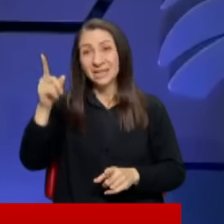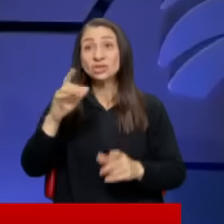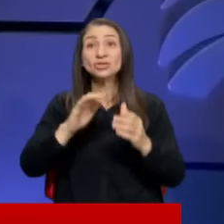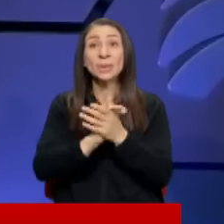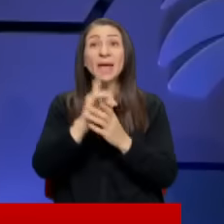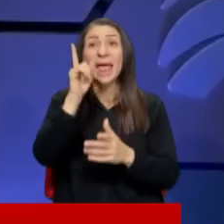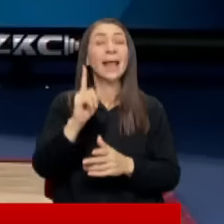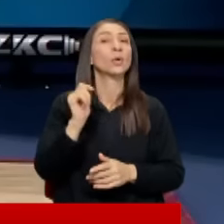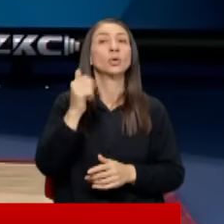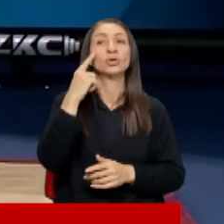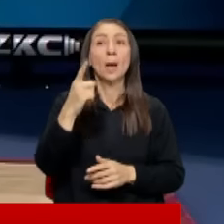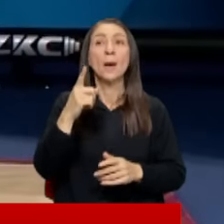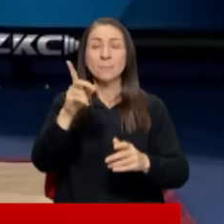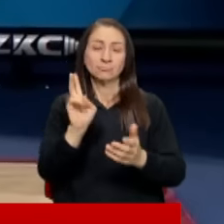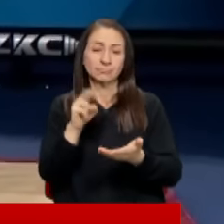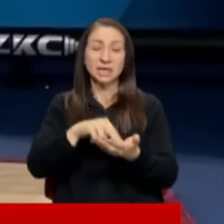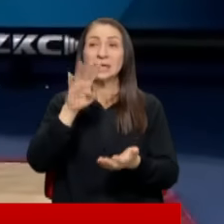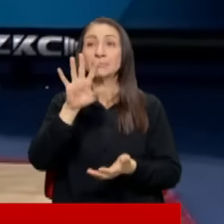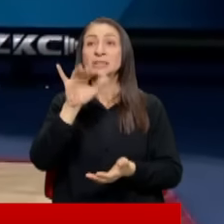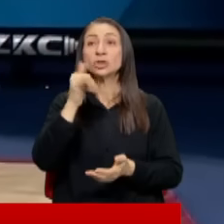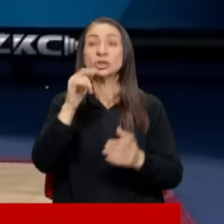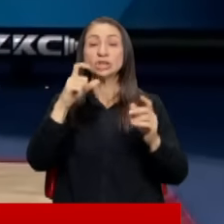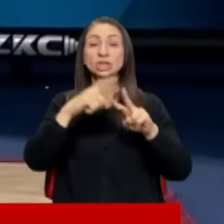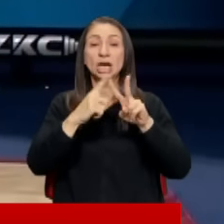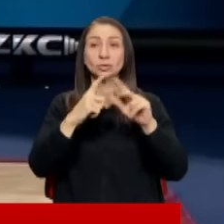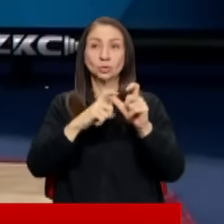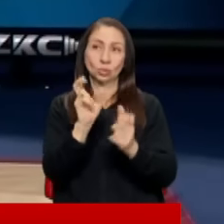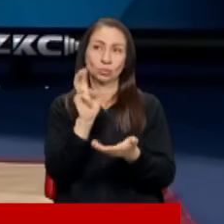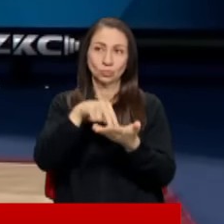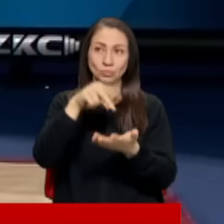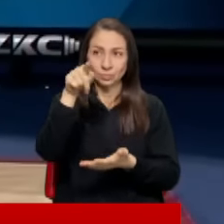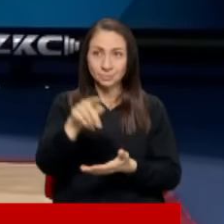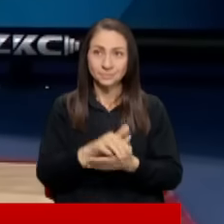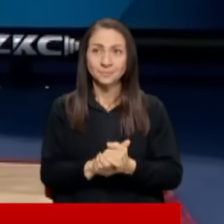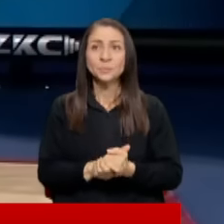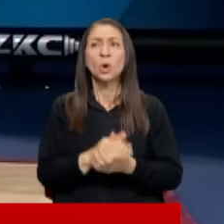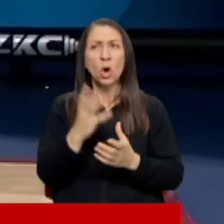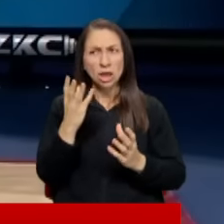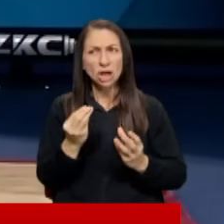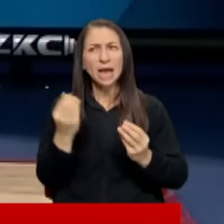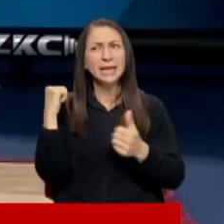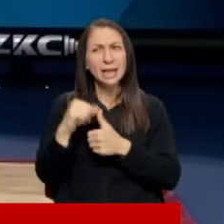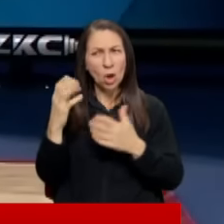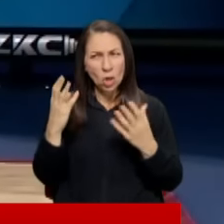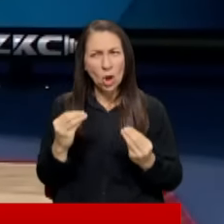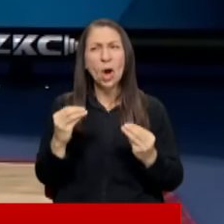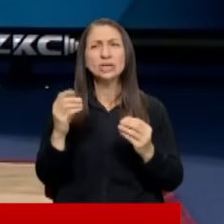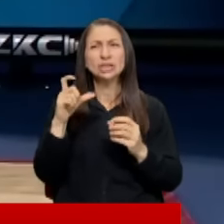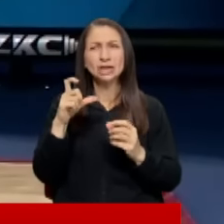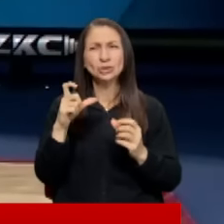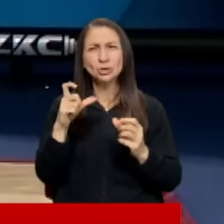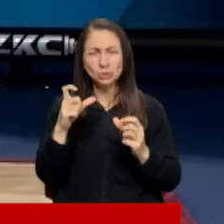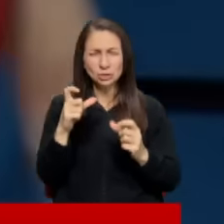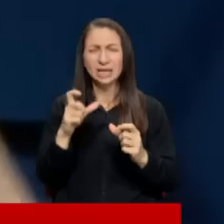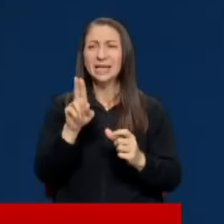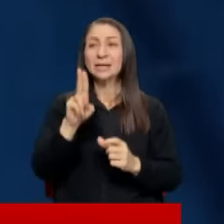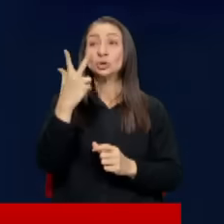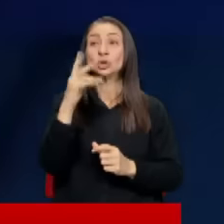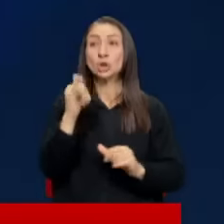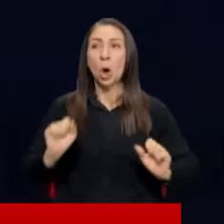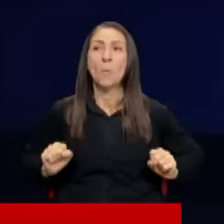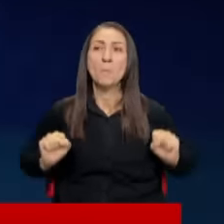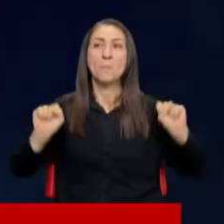şampiyonanın ilk gününde podyuma 45 kiloda Cansu Bektaş çıktı. Cansu olacak, olacak Cansu, yine oluyor. Cansu Bektaş